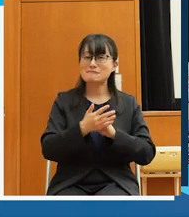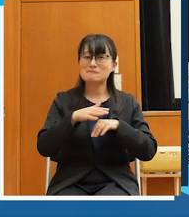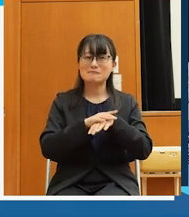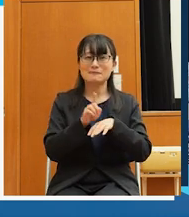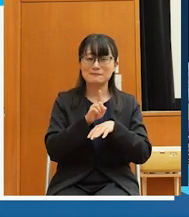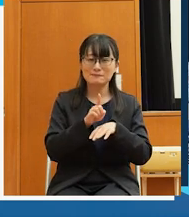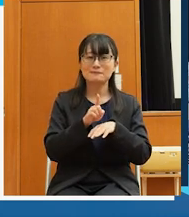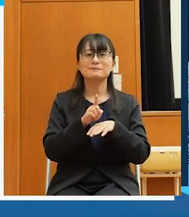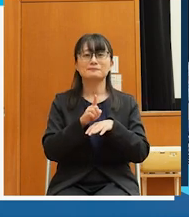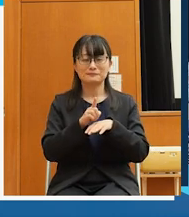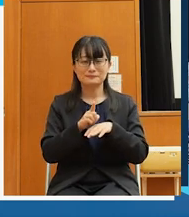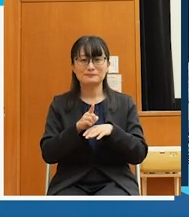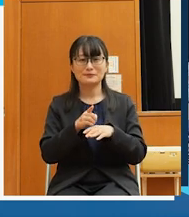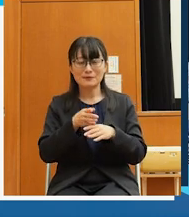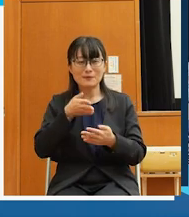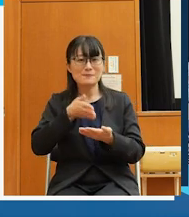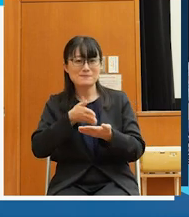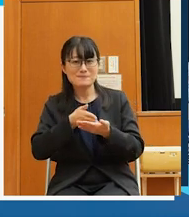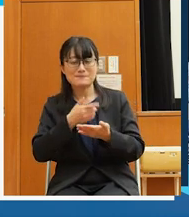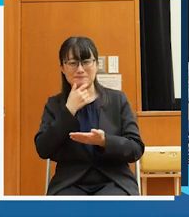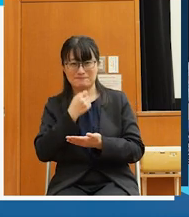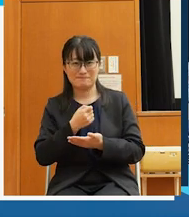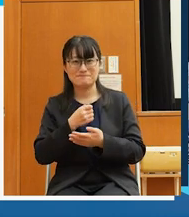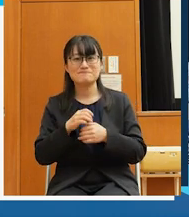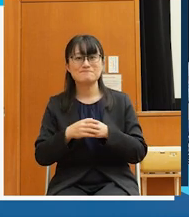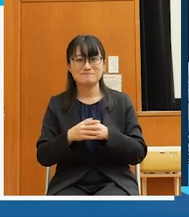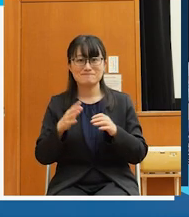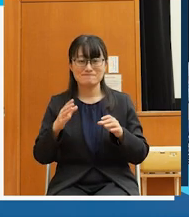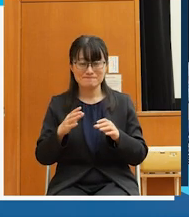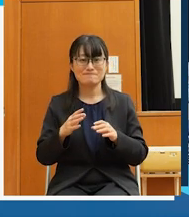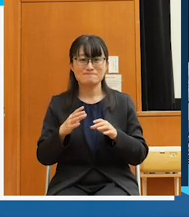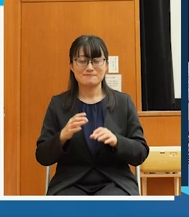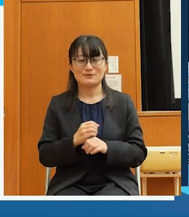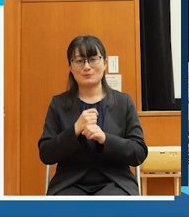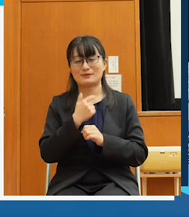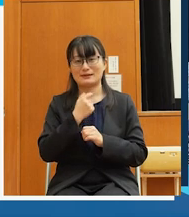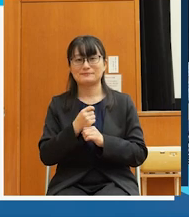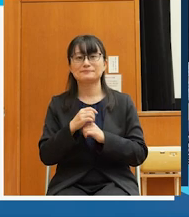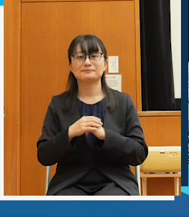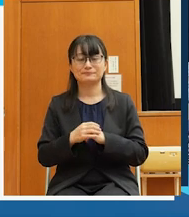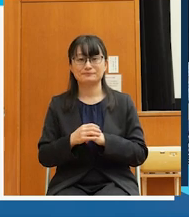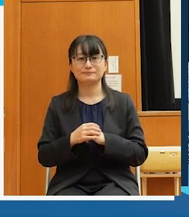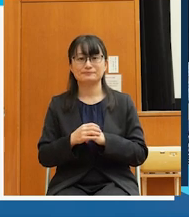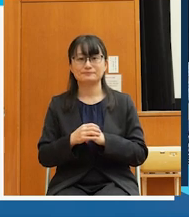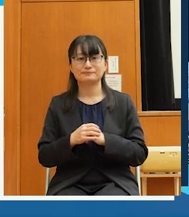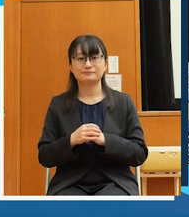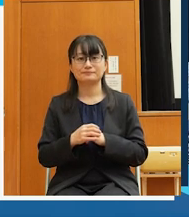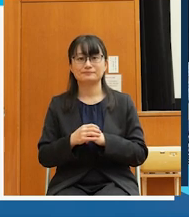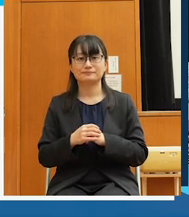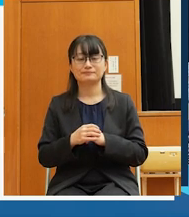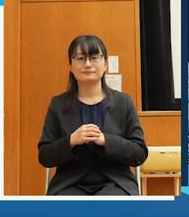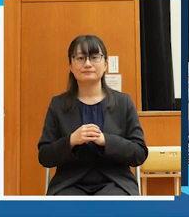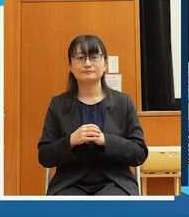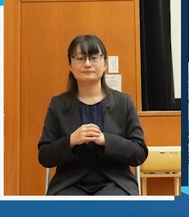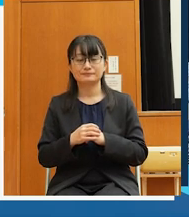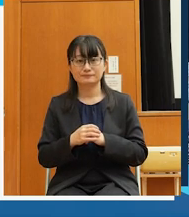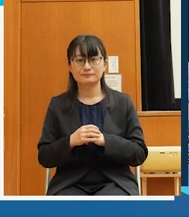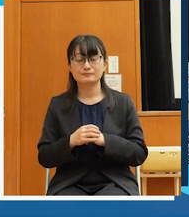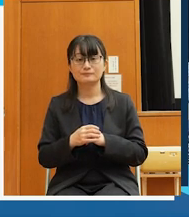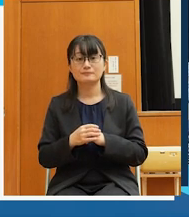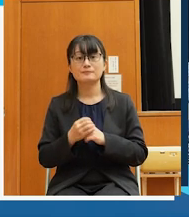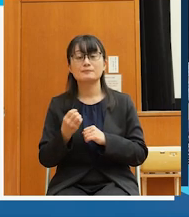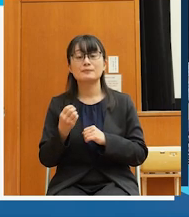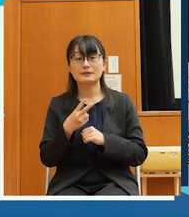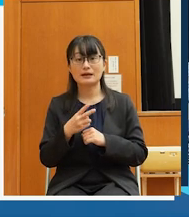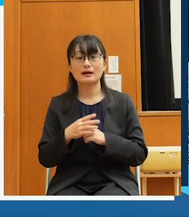それぞれいただきいそしてえまとめていきたいと思いますでデニーさんにはですねえあと少し多いご質問がですね